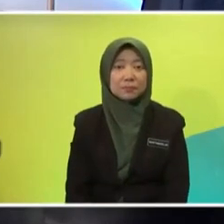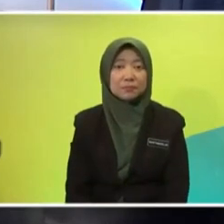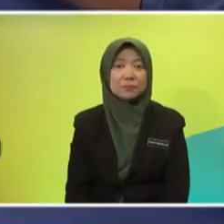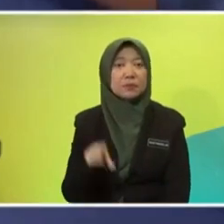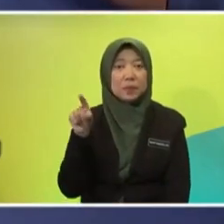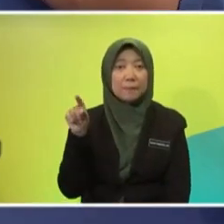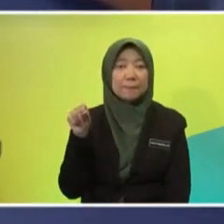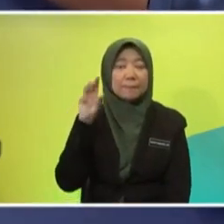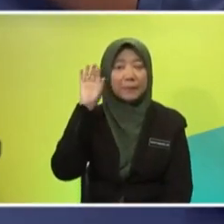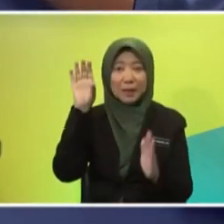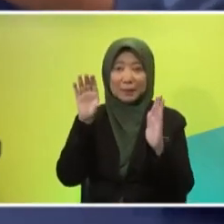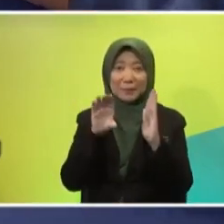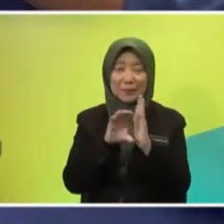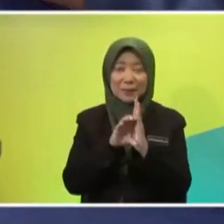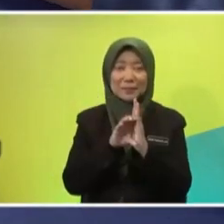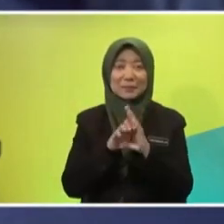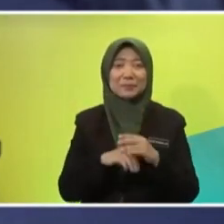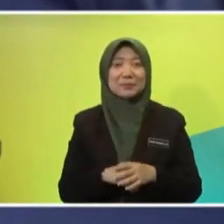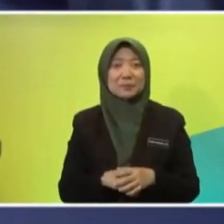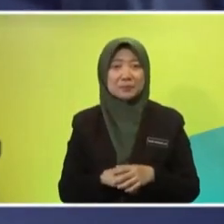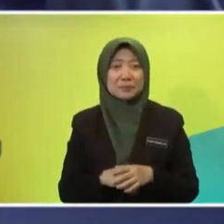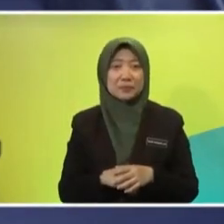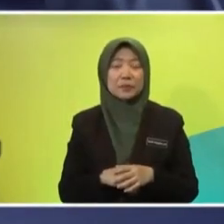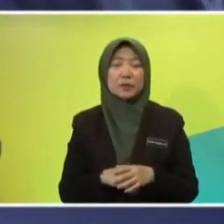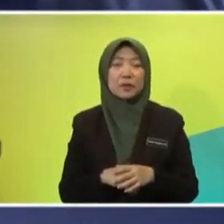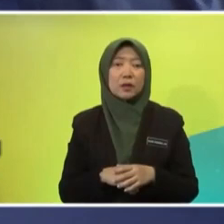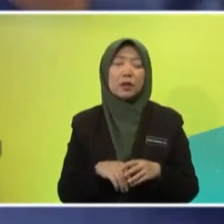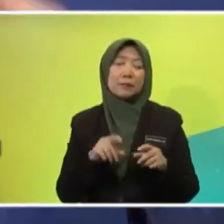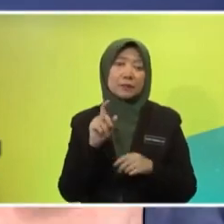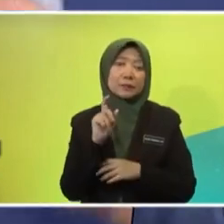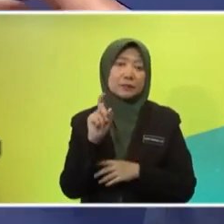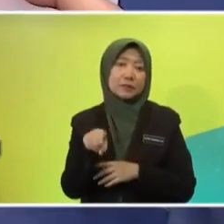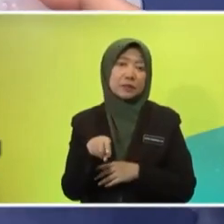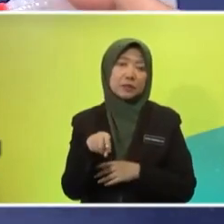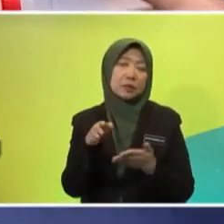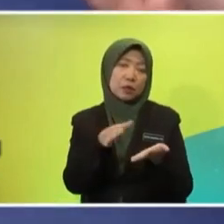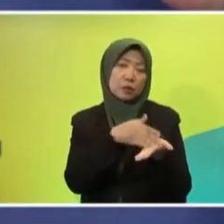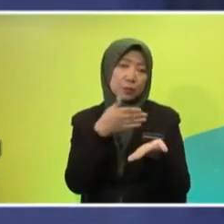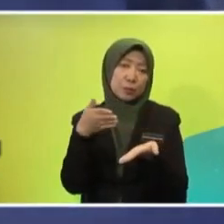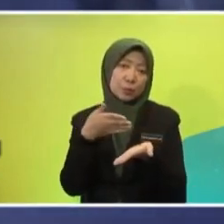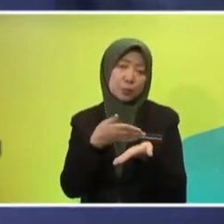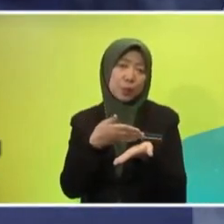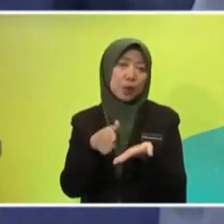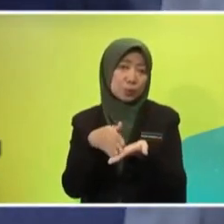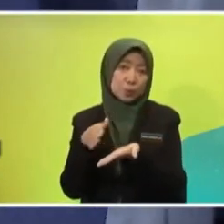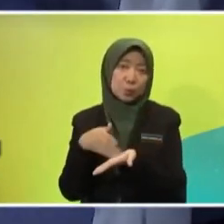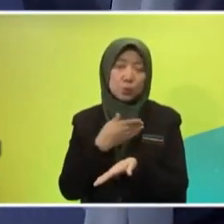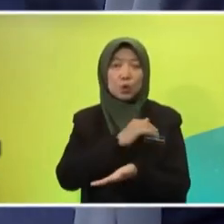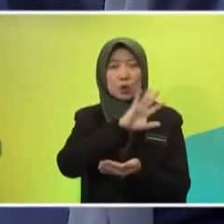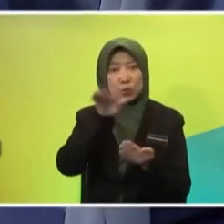ini. Aha, cikgu maksudnya gam ni kita harus sapu rata pada semua bentuk arnab ni. Ya,